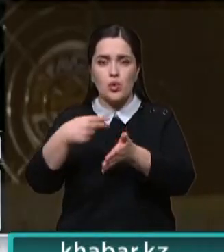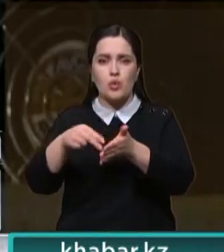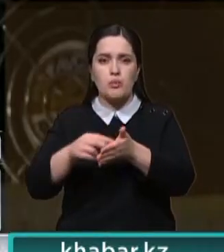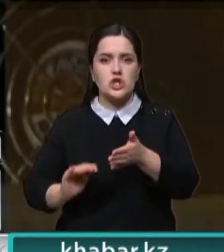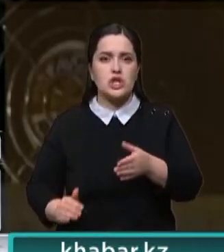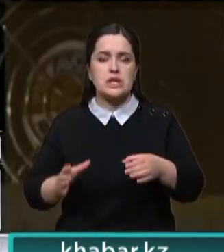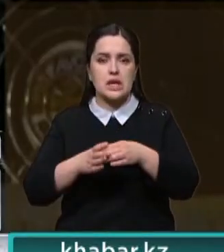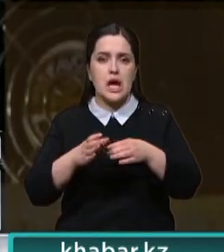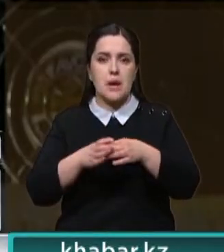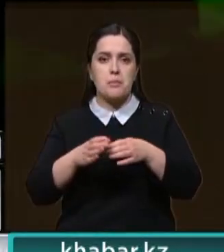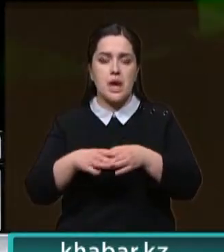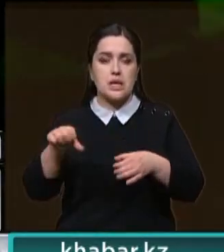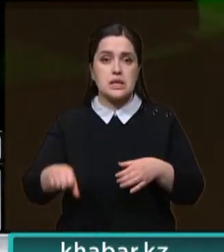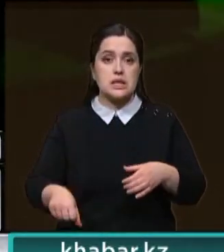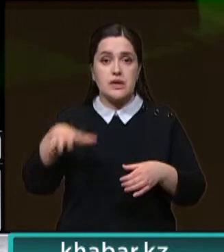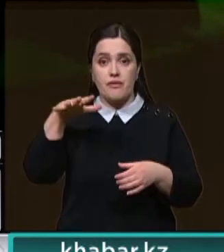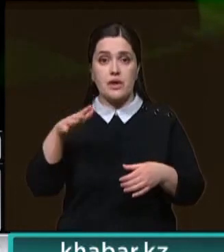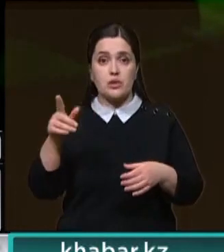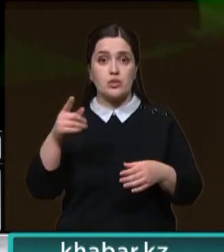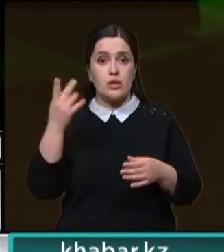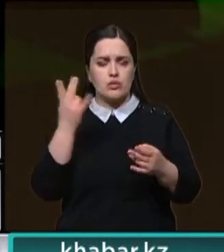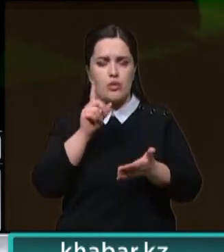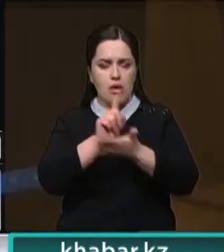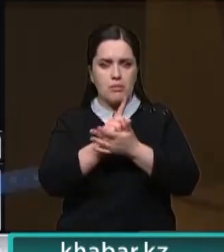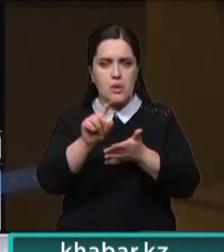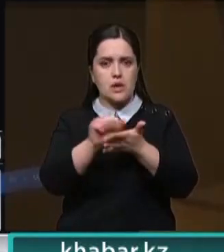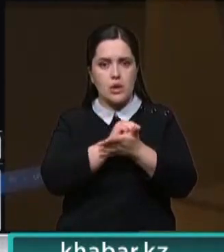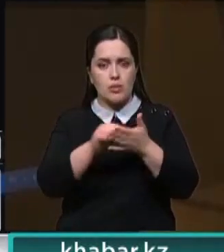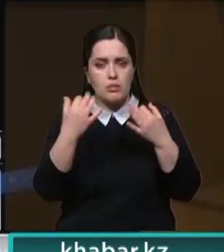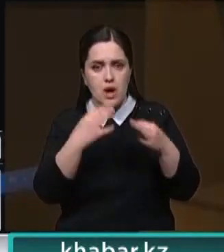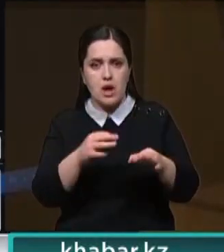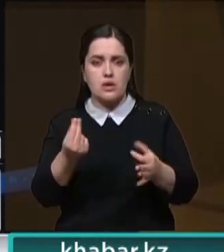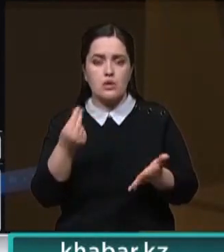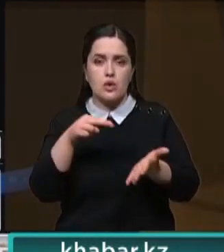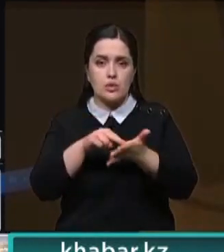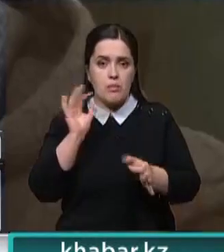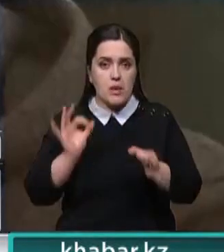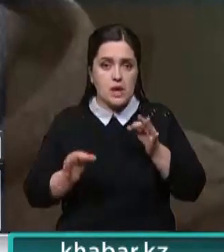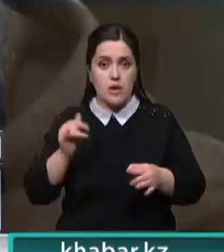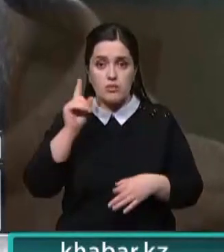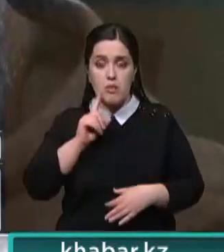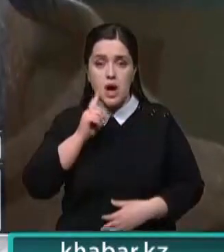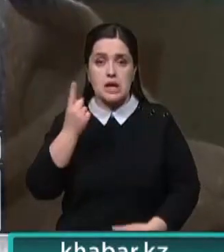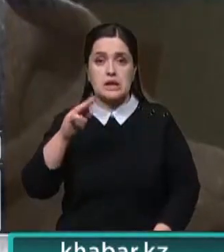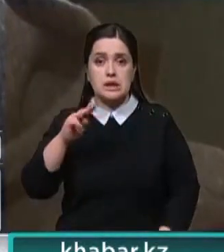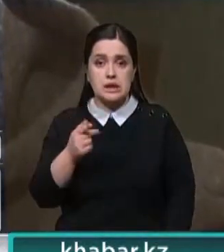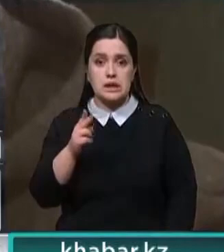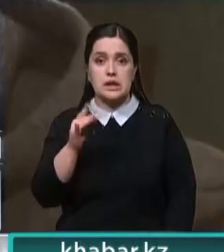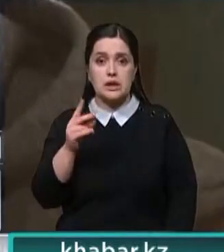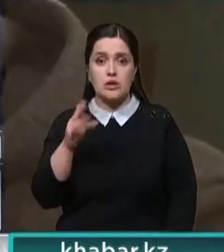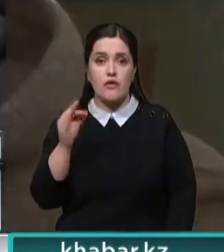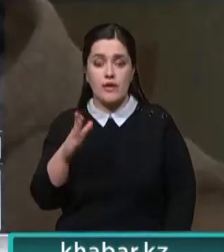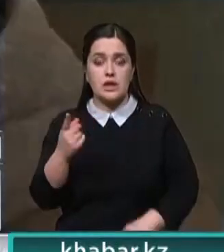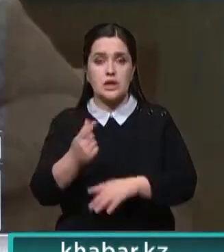не имеет. Но в том случае, когда есть лицензия и тарифы адекватные. А пока текущая ставка 1 тенге за киловатт в час для